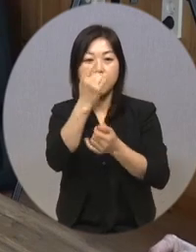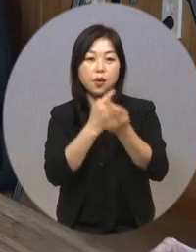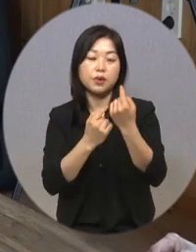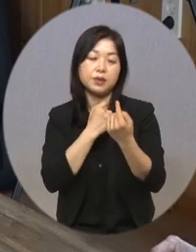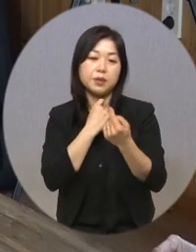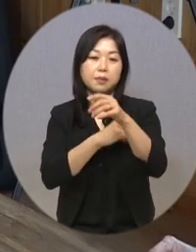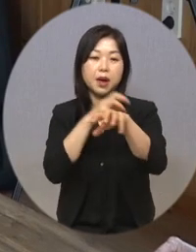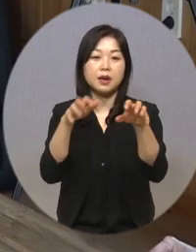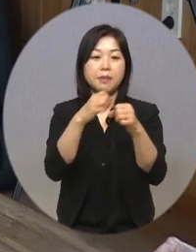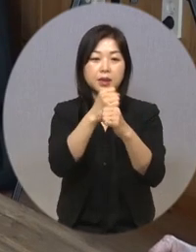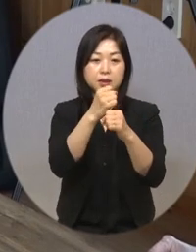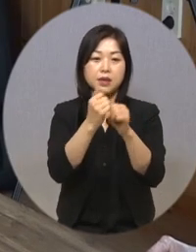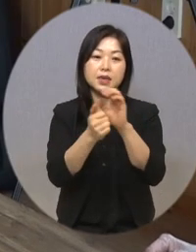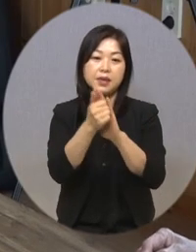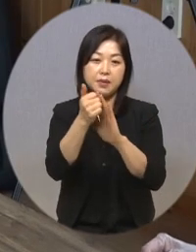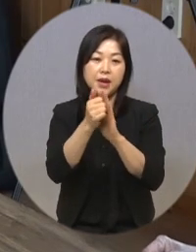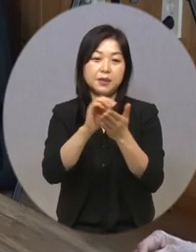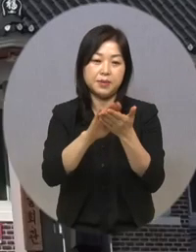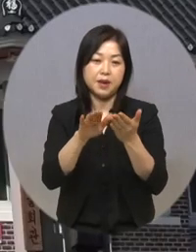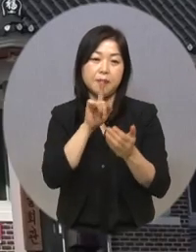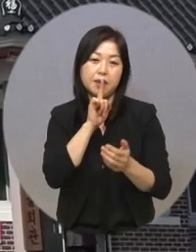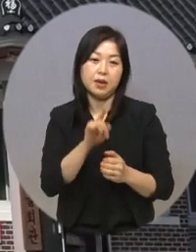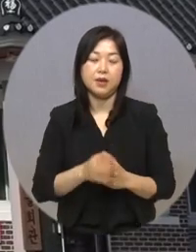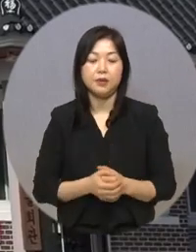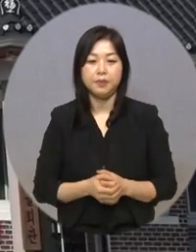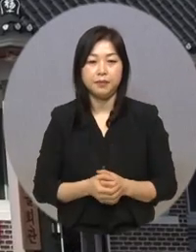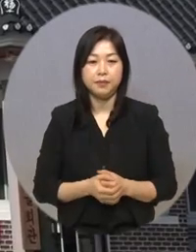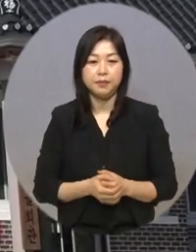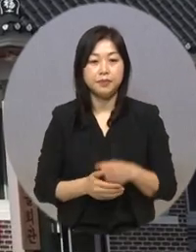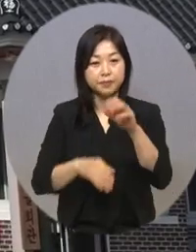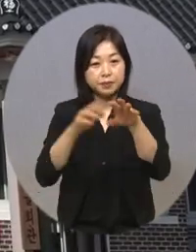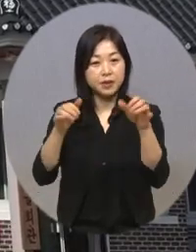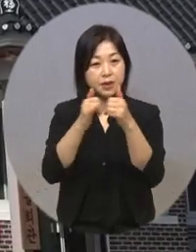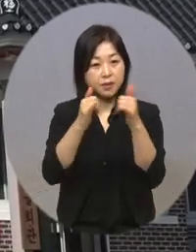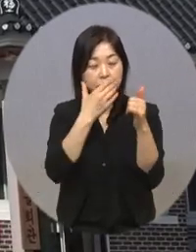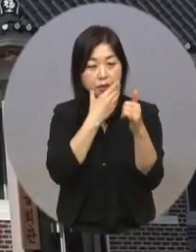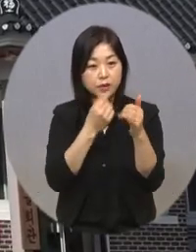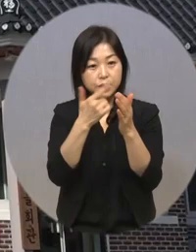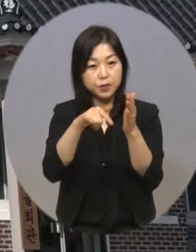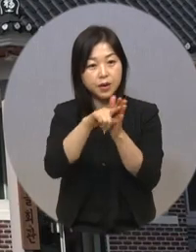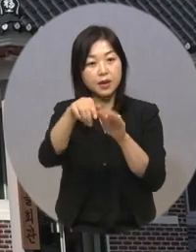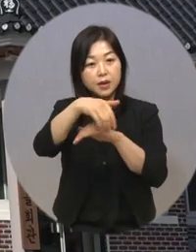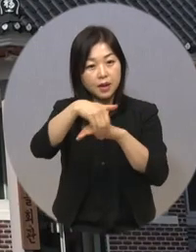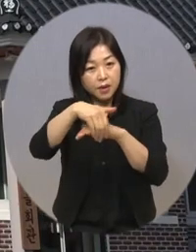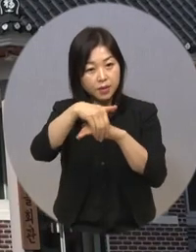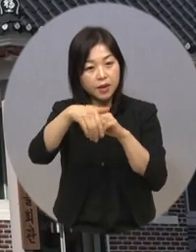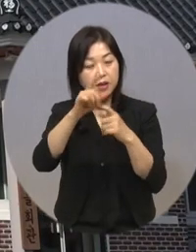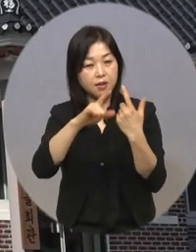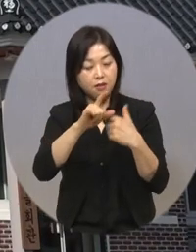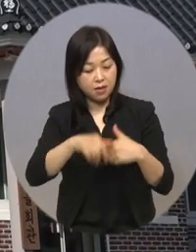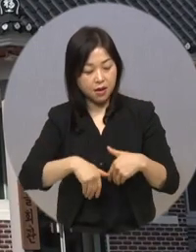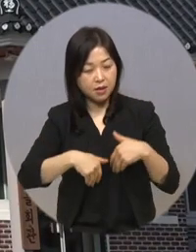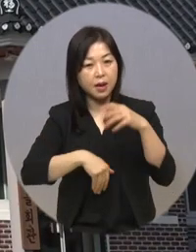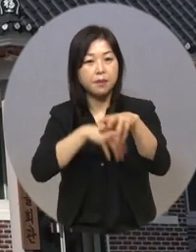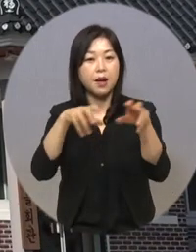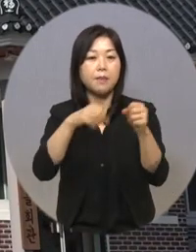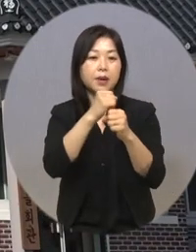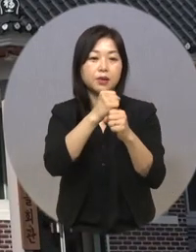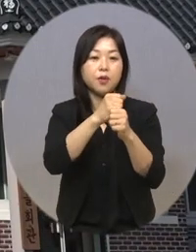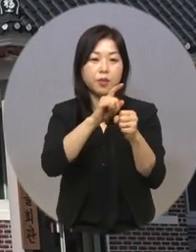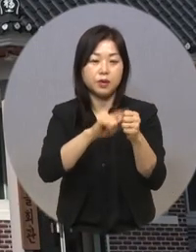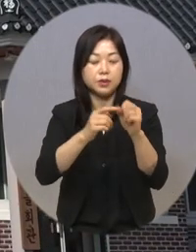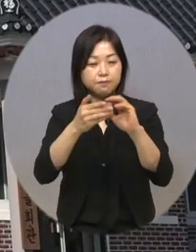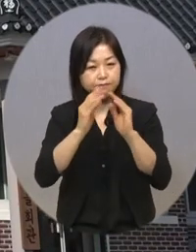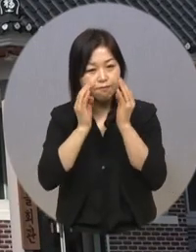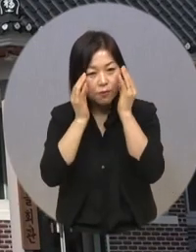만드는 것을 희망합니다라고 덧붙였습니다. 동네 어르신들의 복지를 위한 계획으로 더욱 따뜻한 마을을 만들기 위해